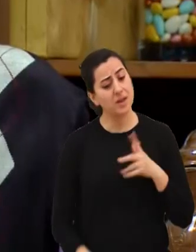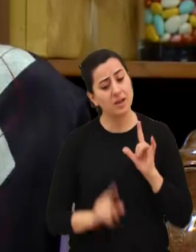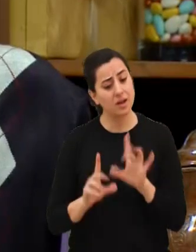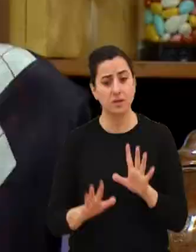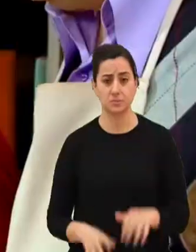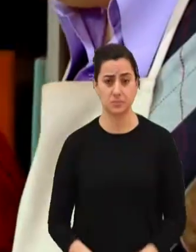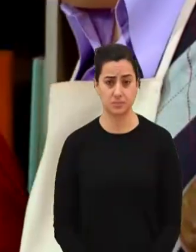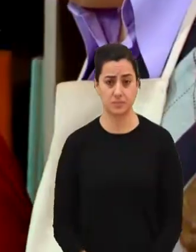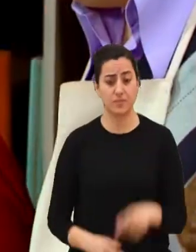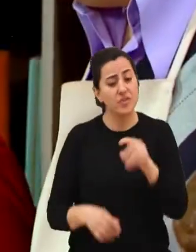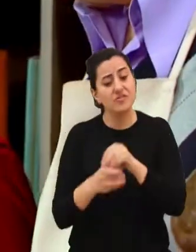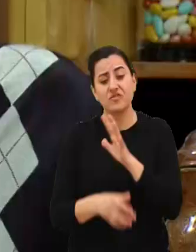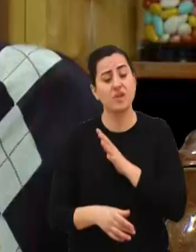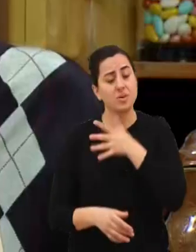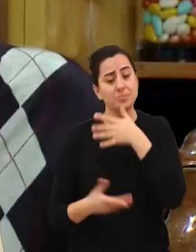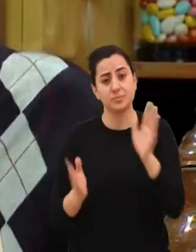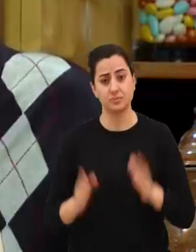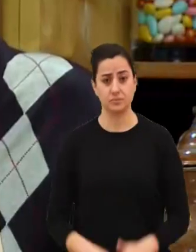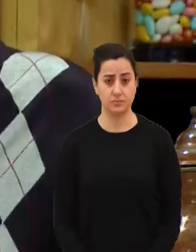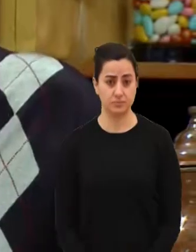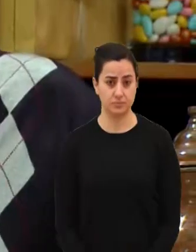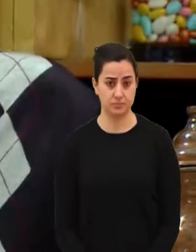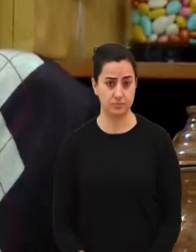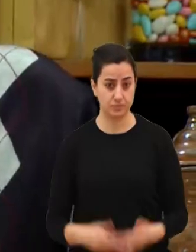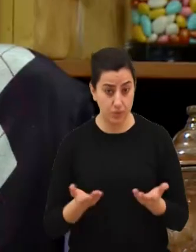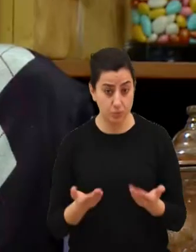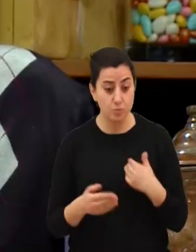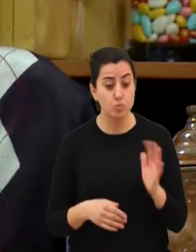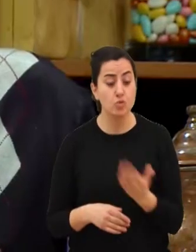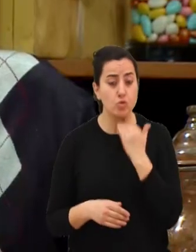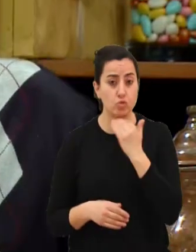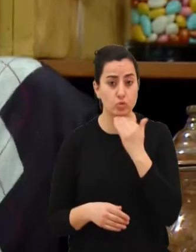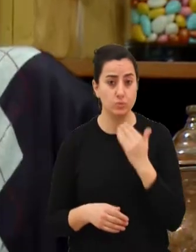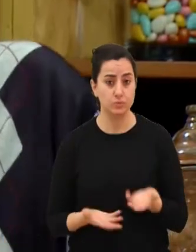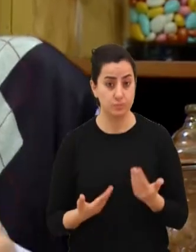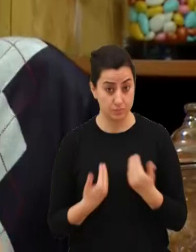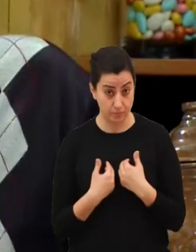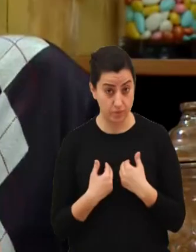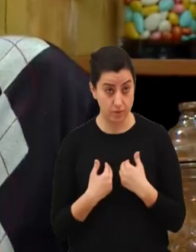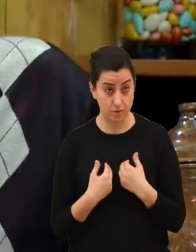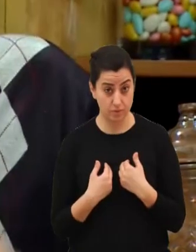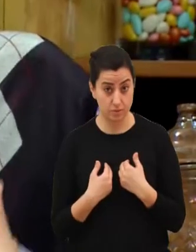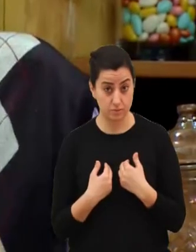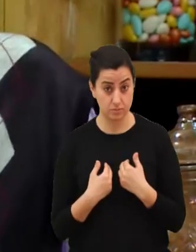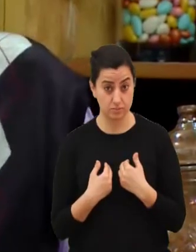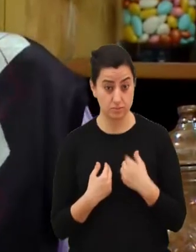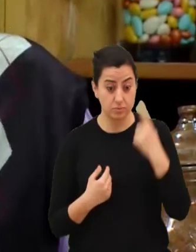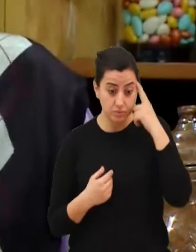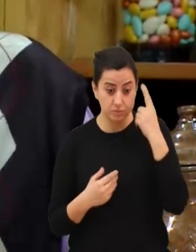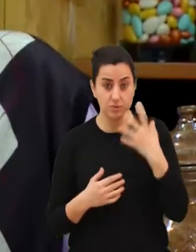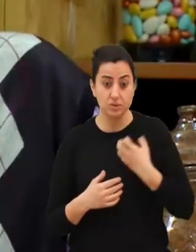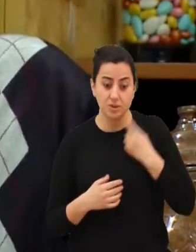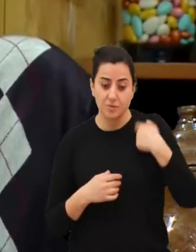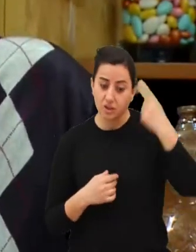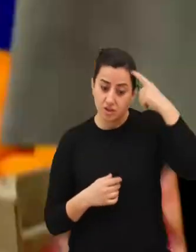etme artık. Ne varsa var. Öyle de boş vereme. Yani ben borç verse, merakım borç verme.